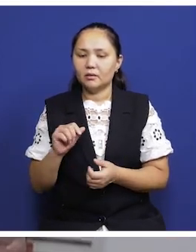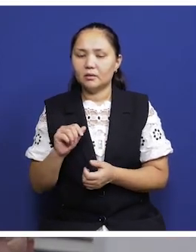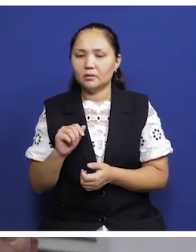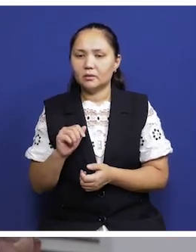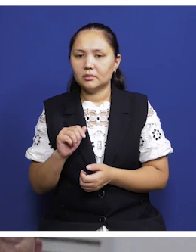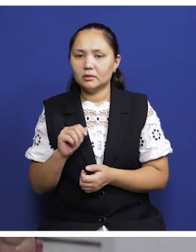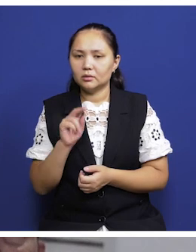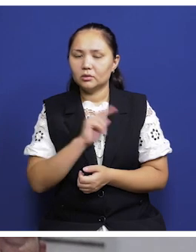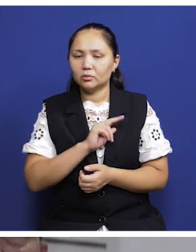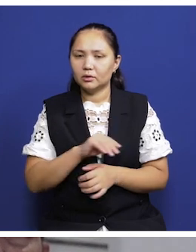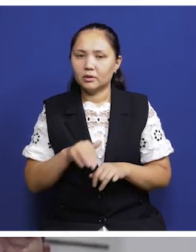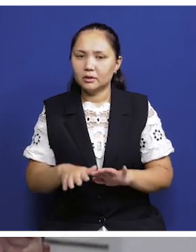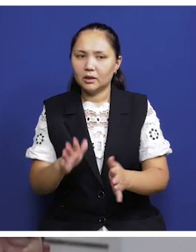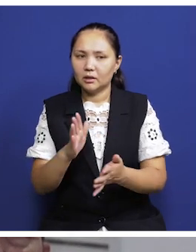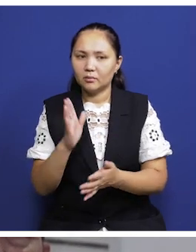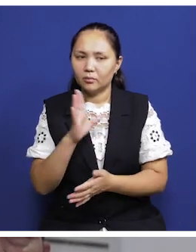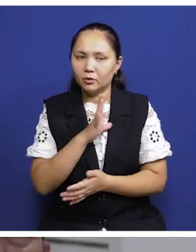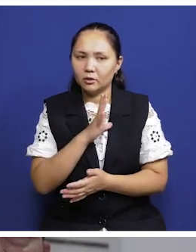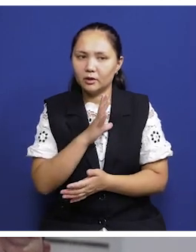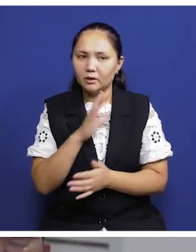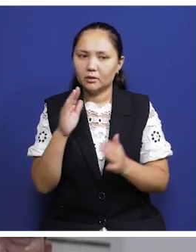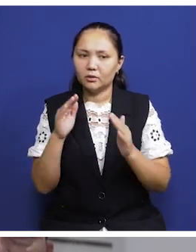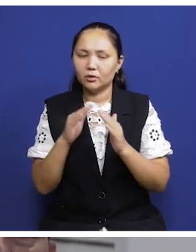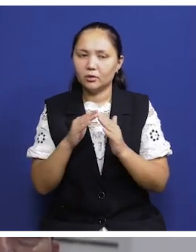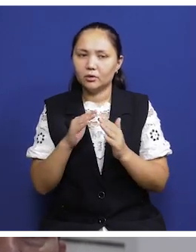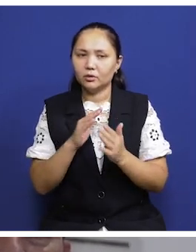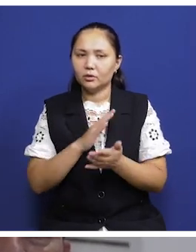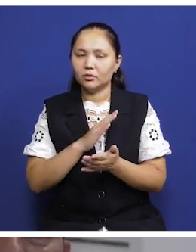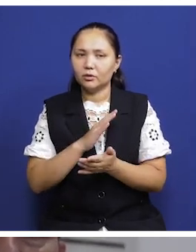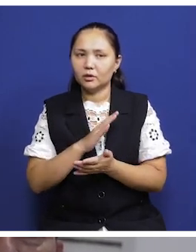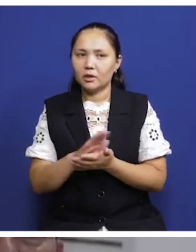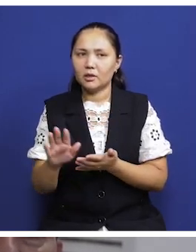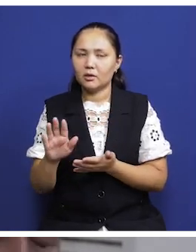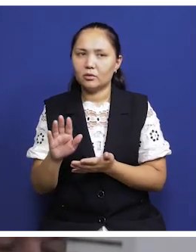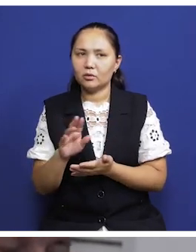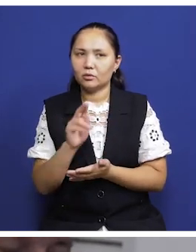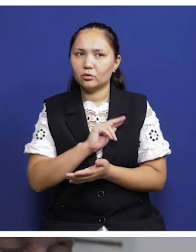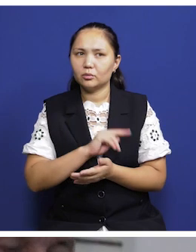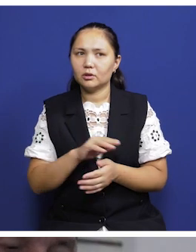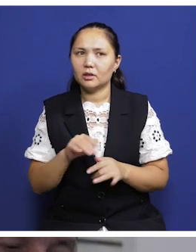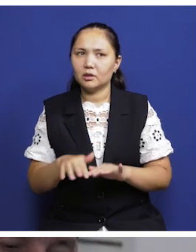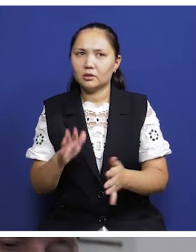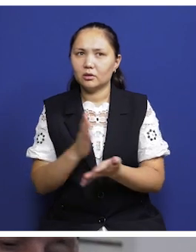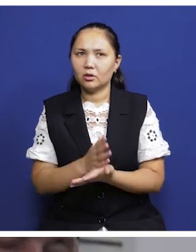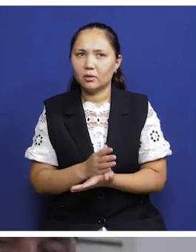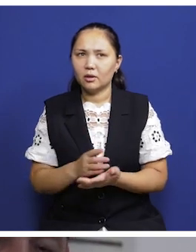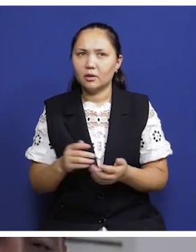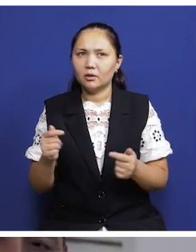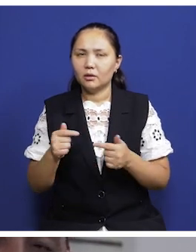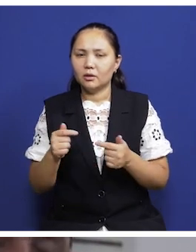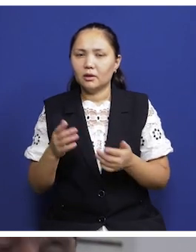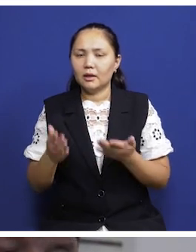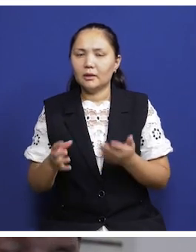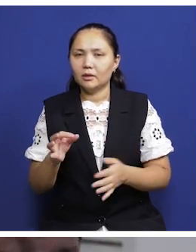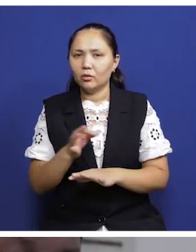мүмкіндік қарастырылатын болады. Ғылыми зерттеу жаңа сүйемелдеу жұмыстары бірге жүргізіліп жатыр. Ол дегеніміз нақты қандай мүдделерде осы дер